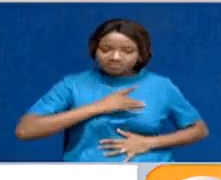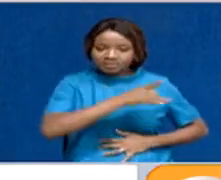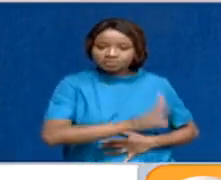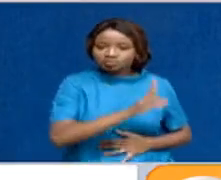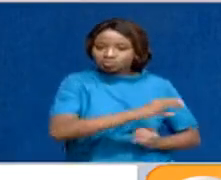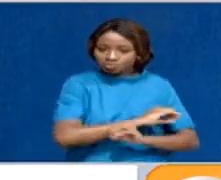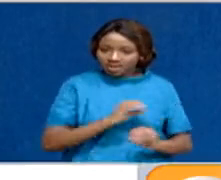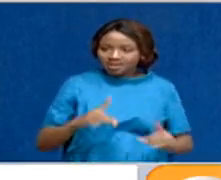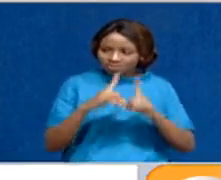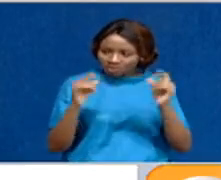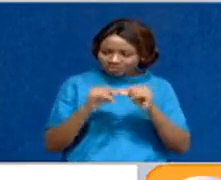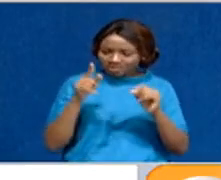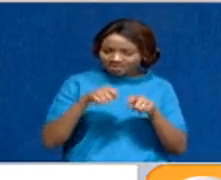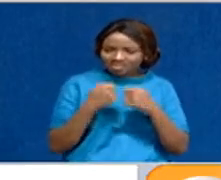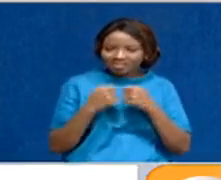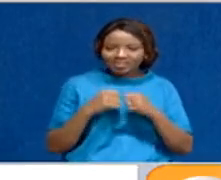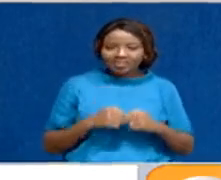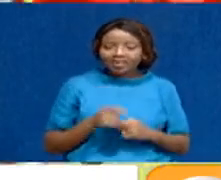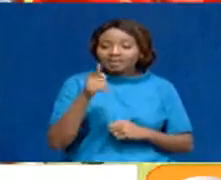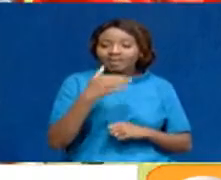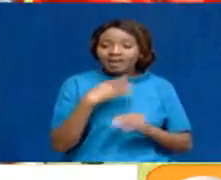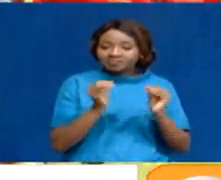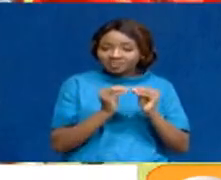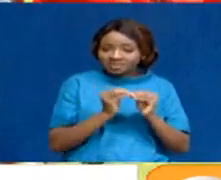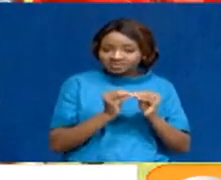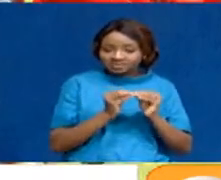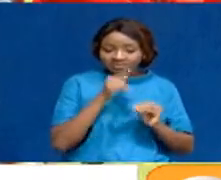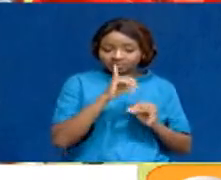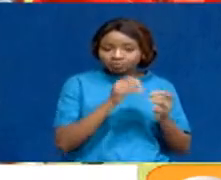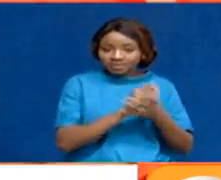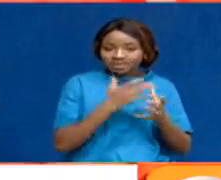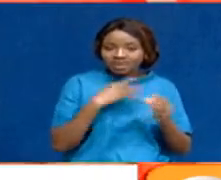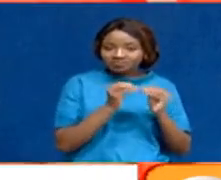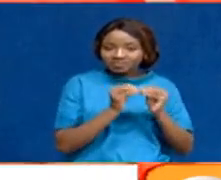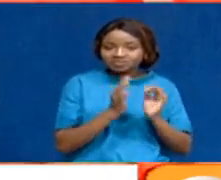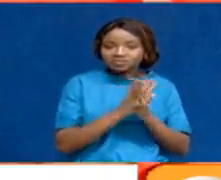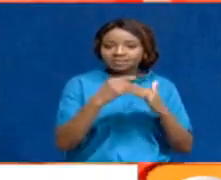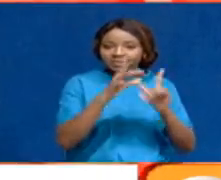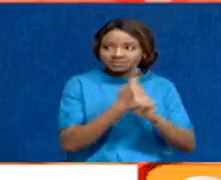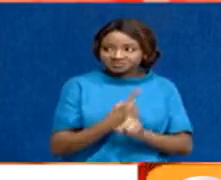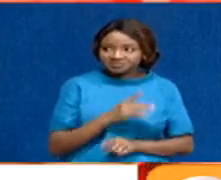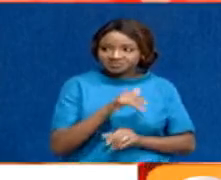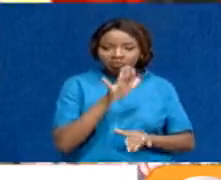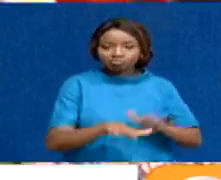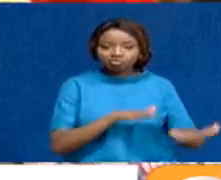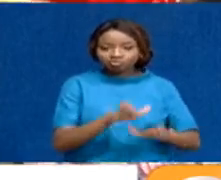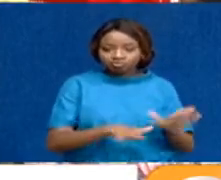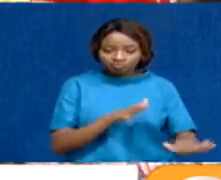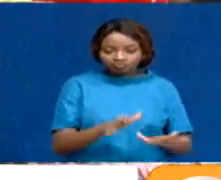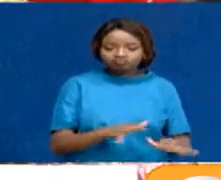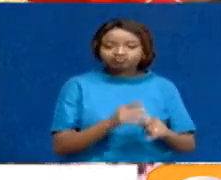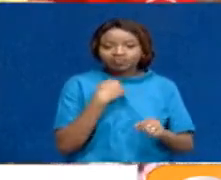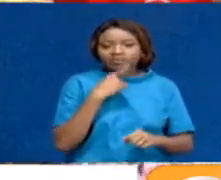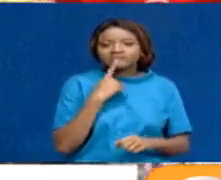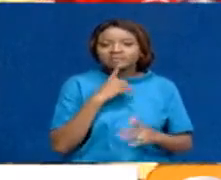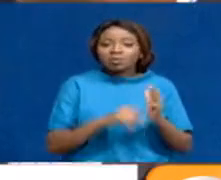yao. Viongozi hao waliofanya mikutano na wanachama wa Jubilee hapa Nairobi na Kirinyaga wamewataka viongozi hao kuuza sera na